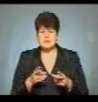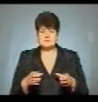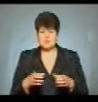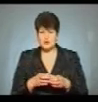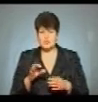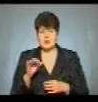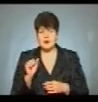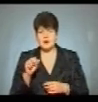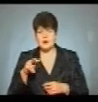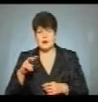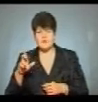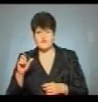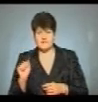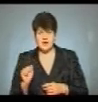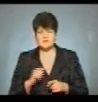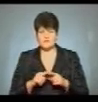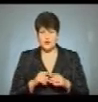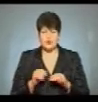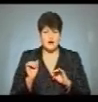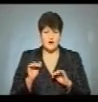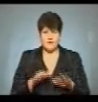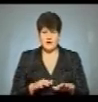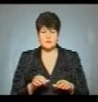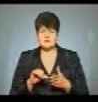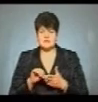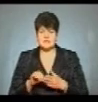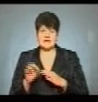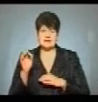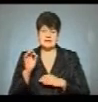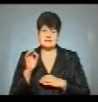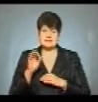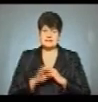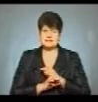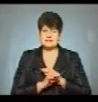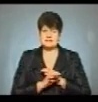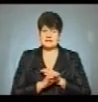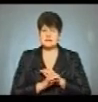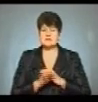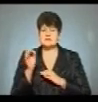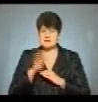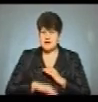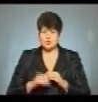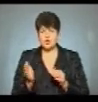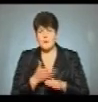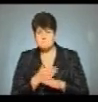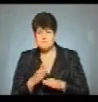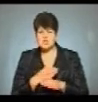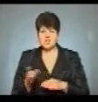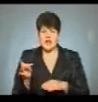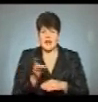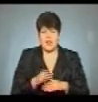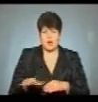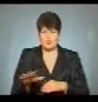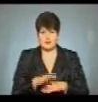«Альфа», загін груп швидкого реагування, представники Західного міжрегіонального управління кримінальних покарань, пробації, Міністерства юстиції,